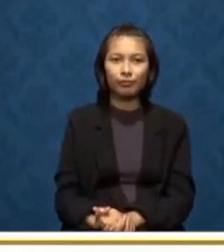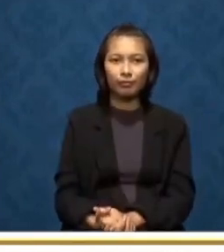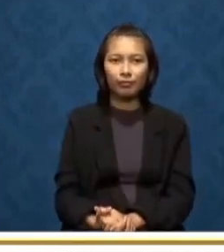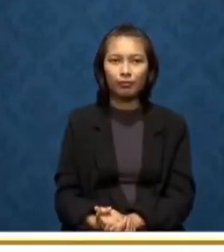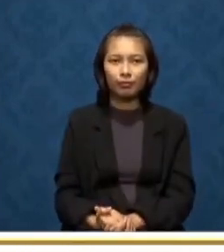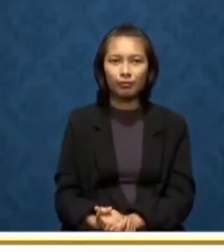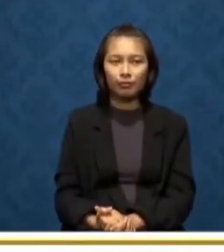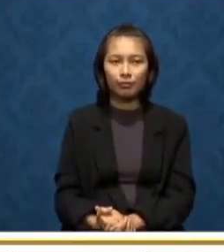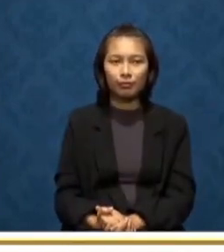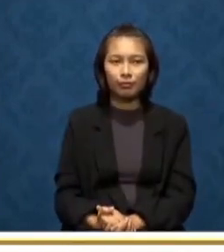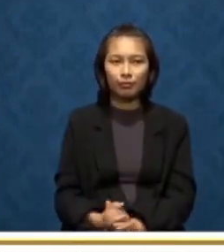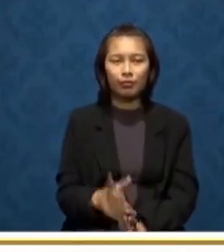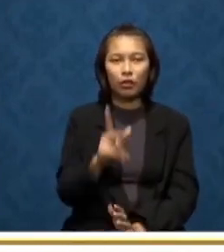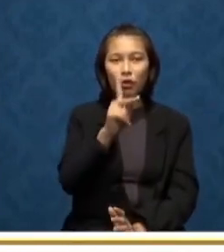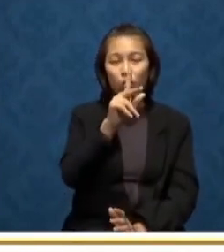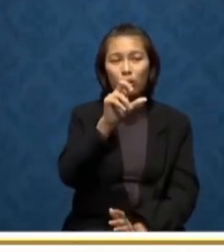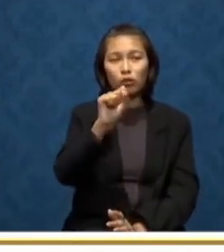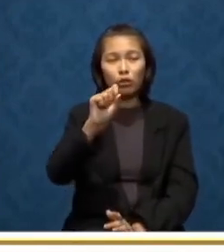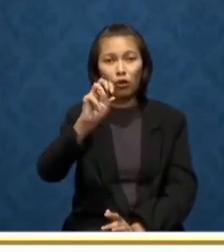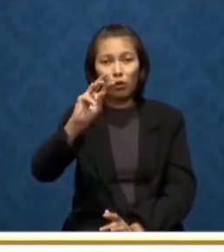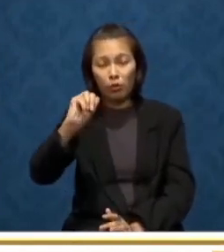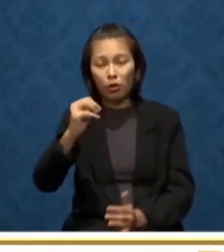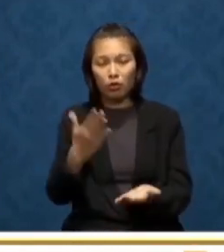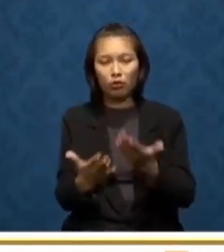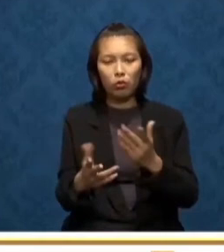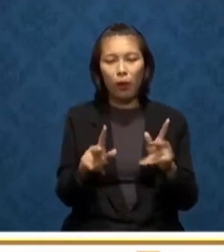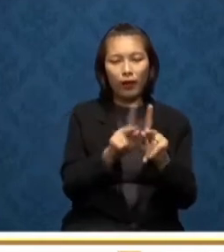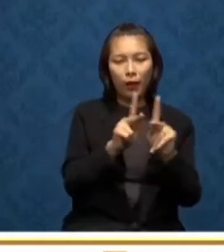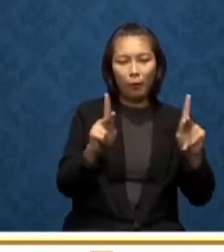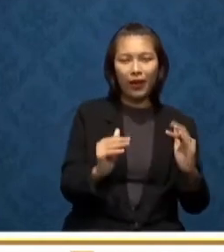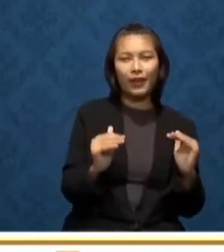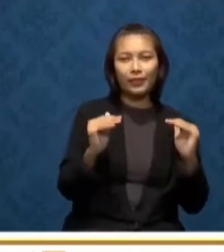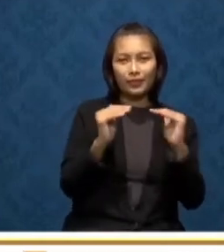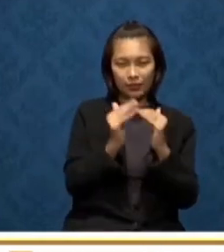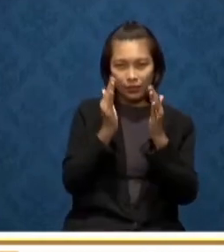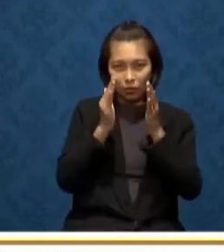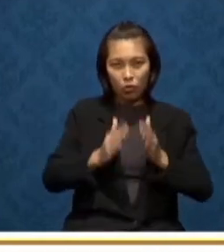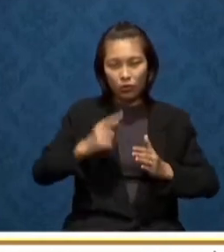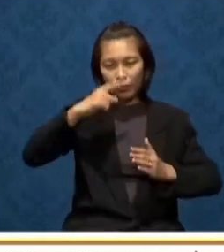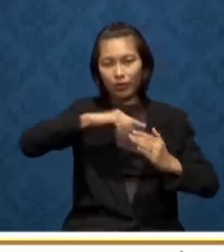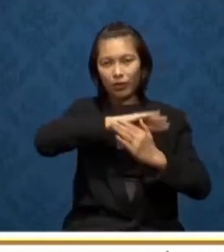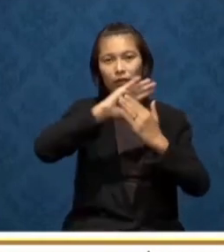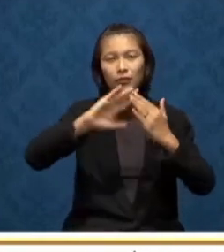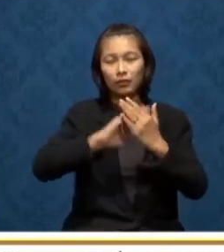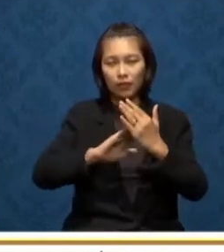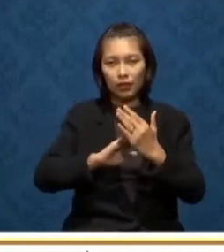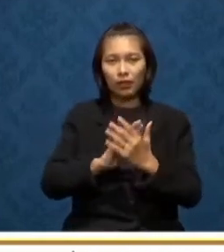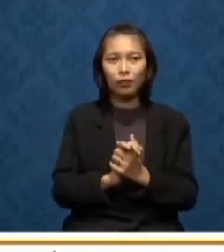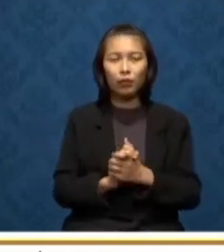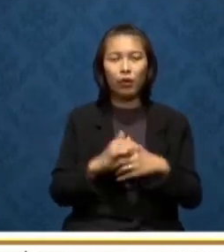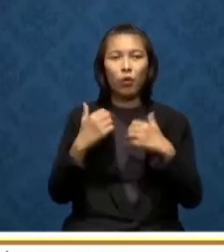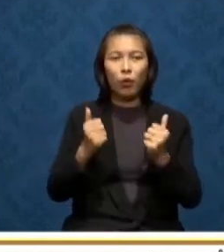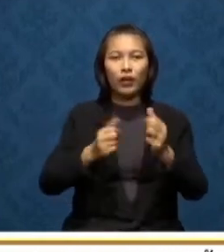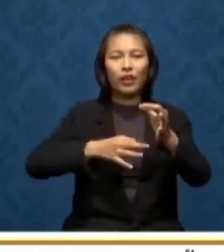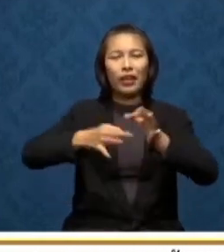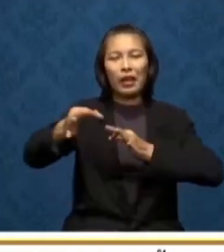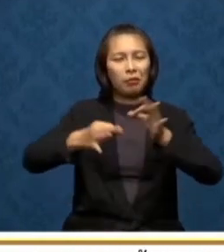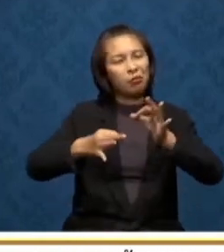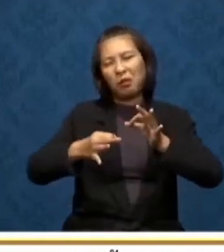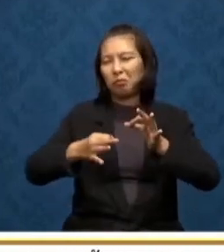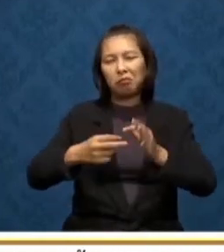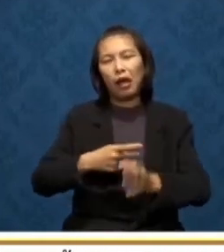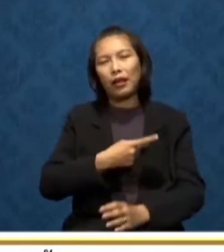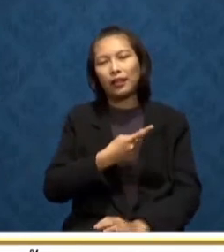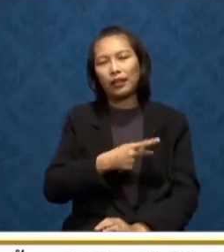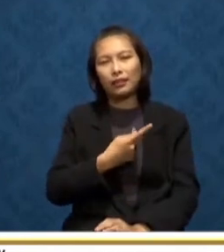สำหรับกสมหรือคณะกรรมการสิทธิมนุษยชนผมอภิปรายวันนี้ก็เกรงใจครับ